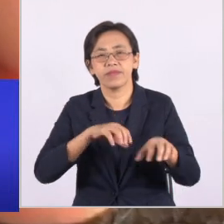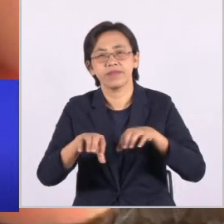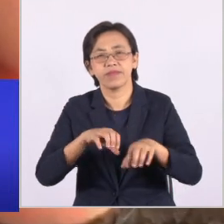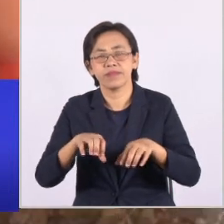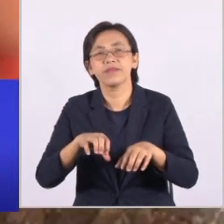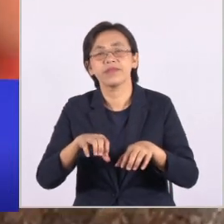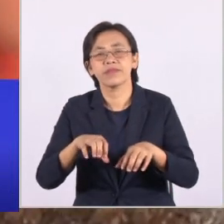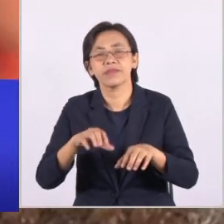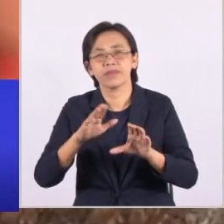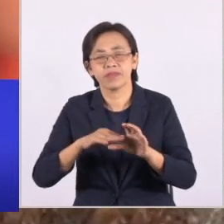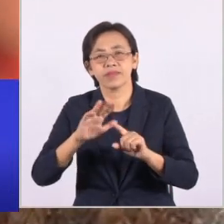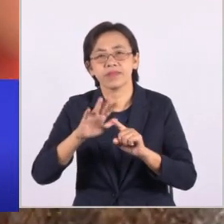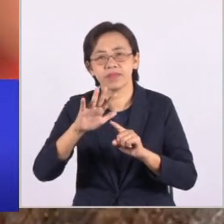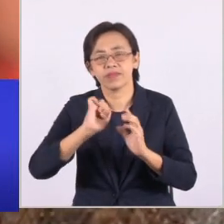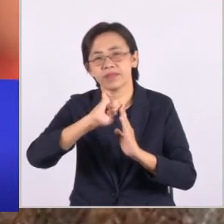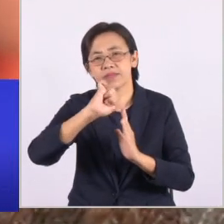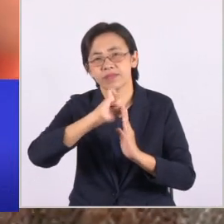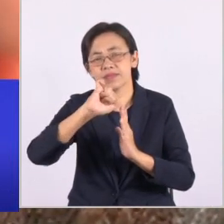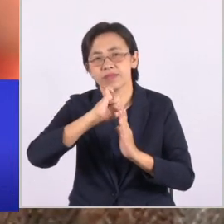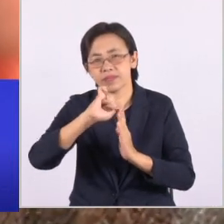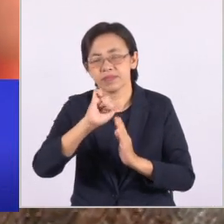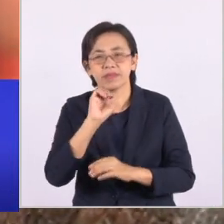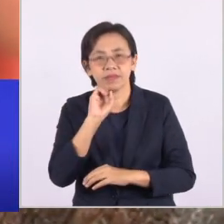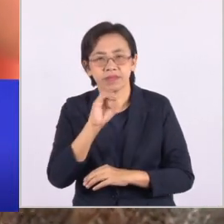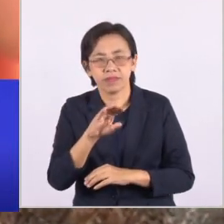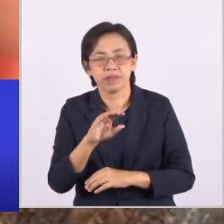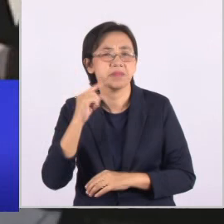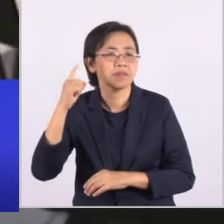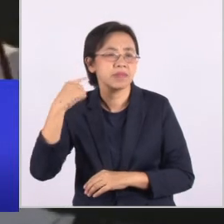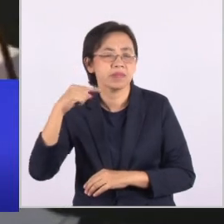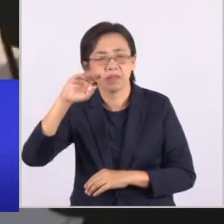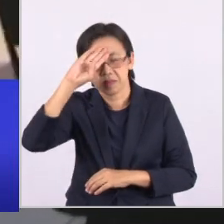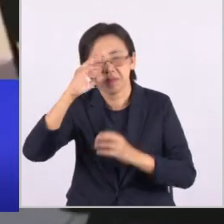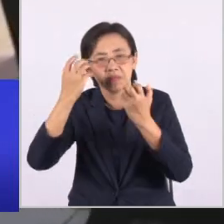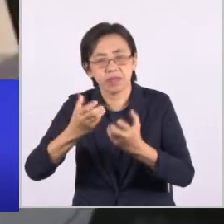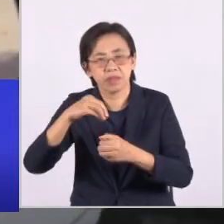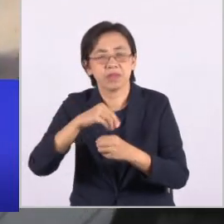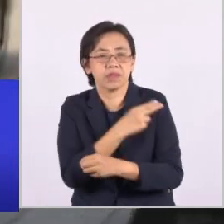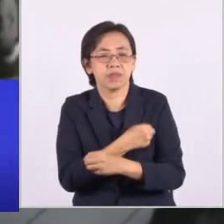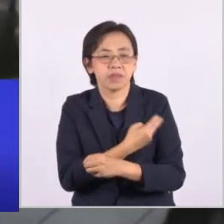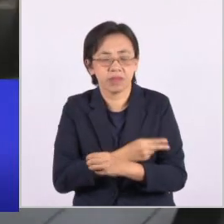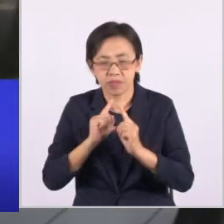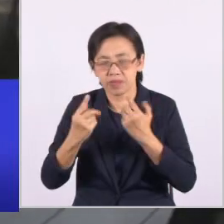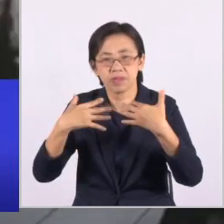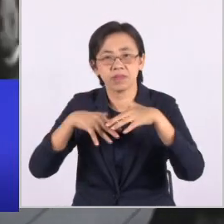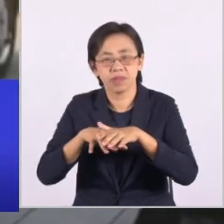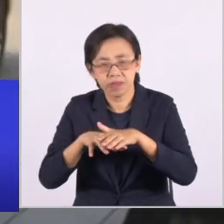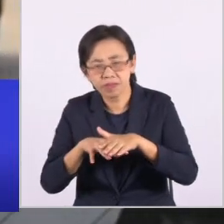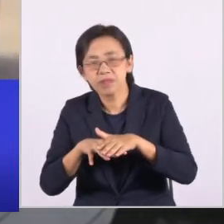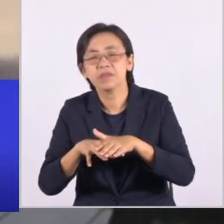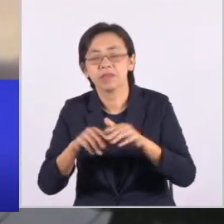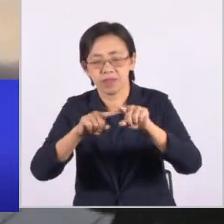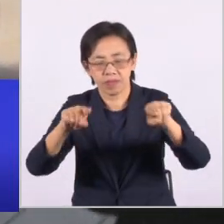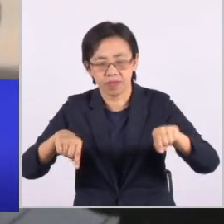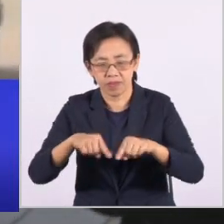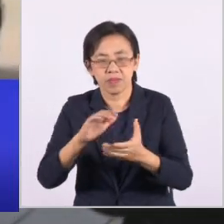ภาค 5สาขาจังหวัดเชียงใหม่ก็บอกนะคะว่าฝ่ายหญิงเนี่ยป่วยหนักอยู่ที่โรงพยาบาลก็เลยประสานจนดำเนินการเสร็จ